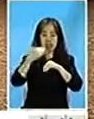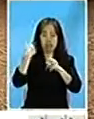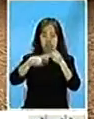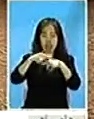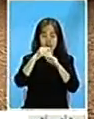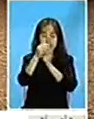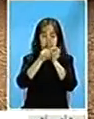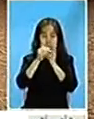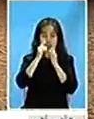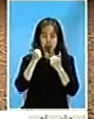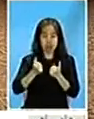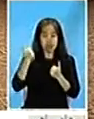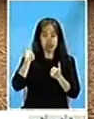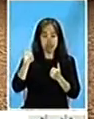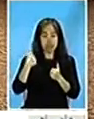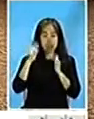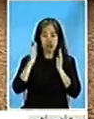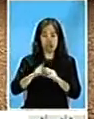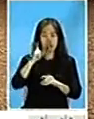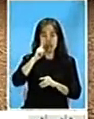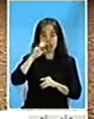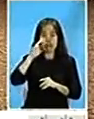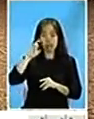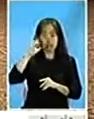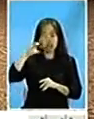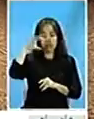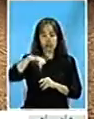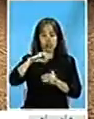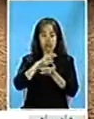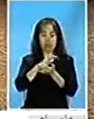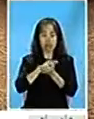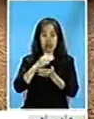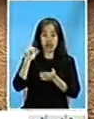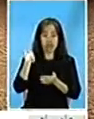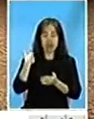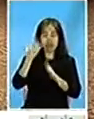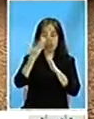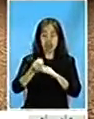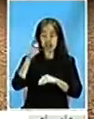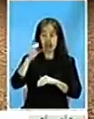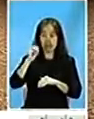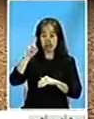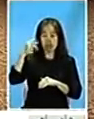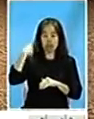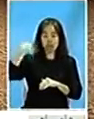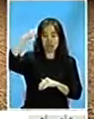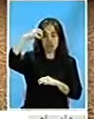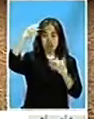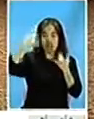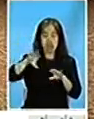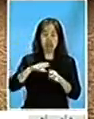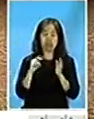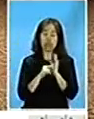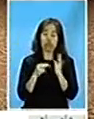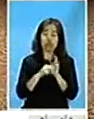าขณะนี้เนี่ยเขามีอยู่178โรงเรียนมี52โรงเรียนเท่านั้นที่มีไฟฟ้าใช้ค่ะหมายความว่า